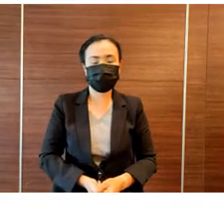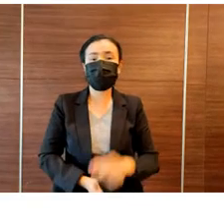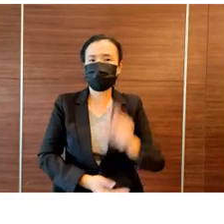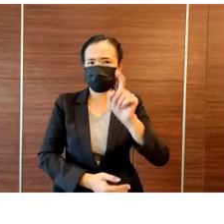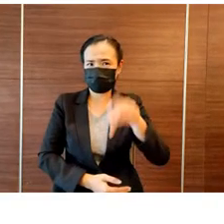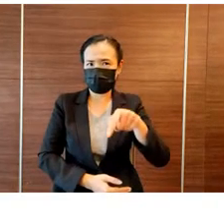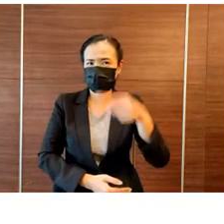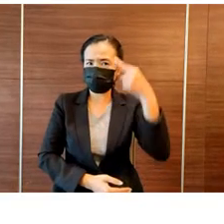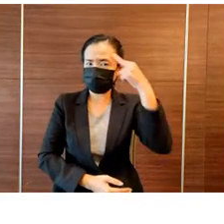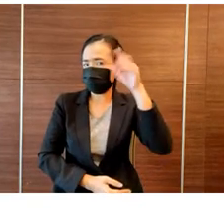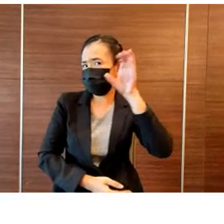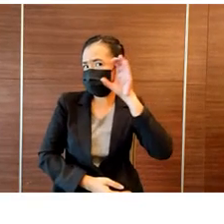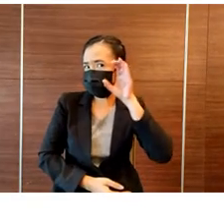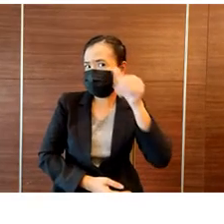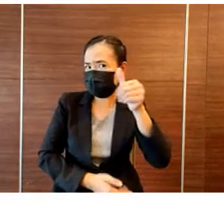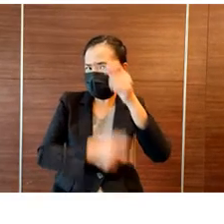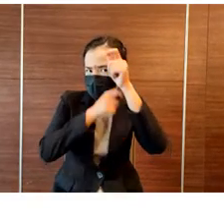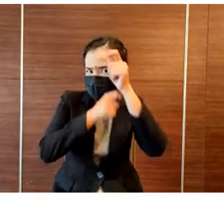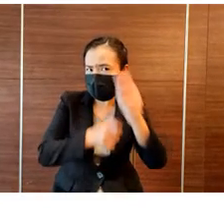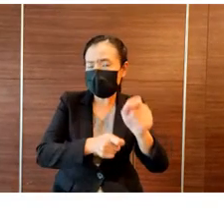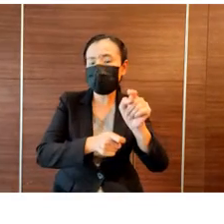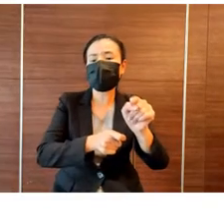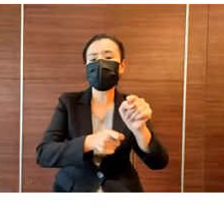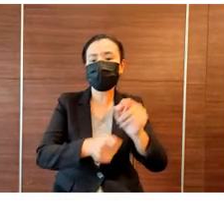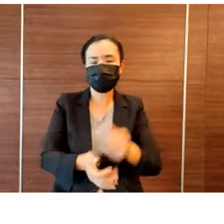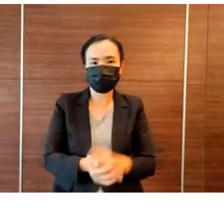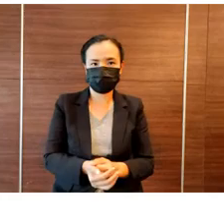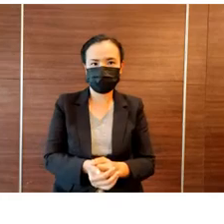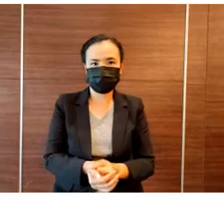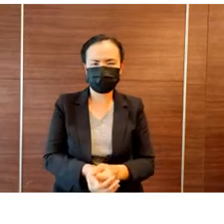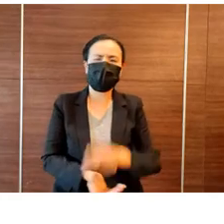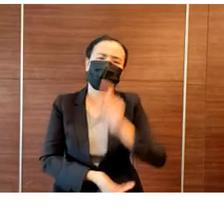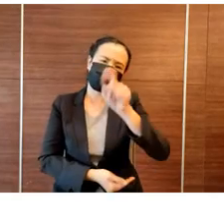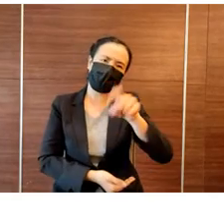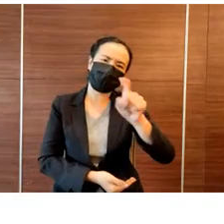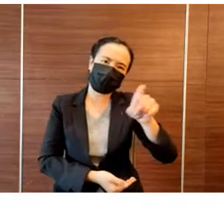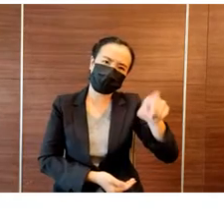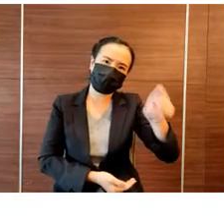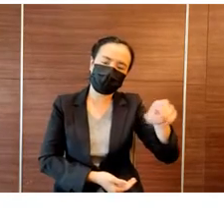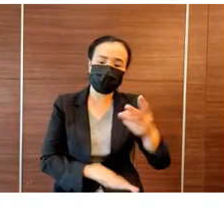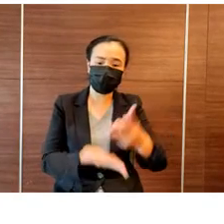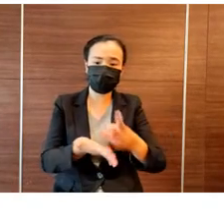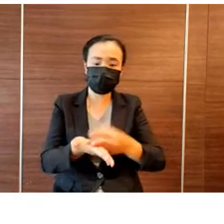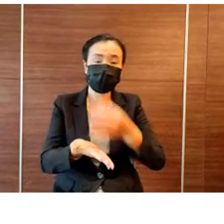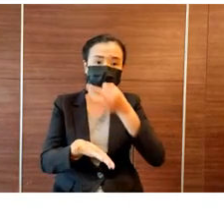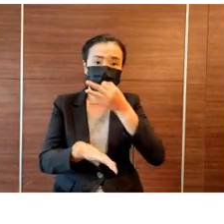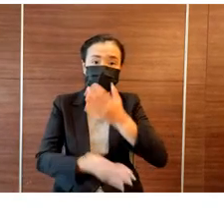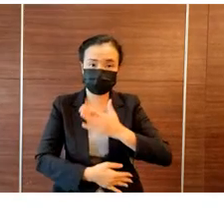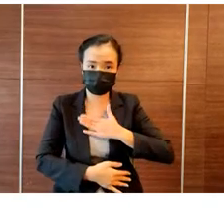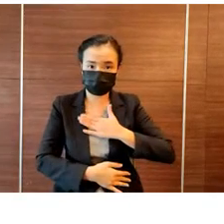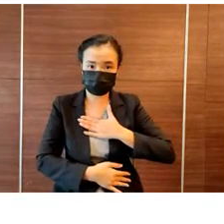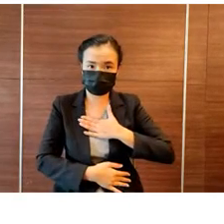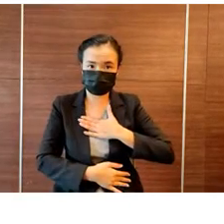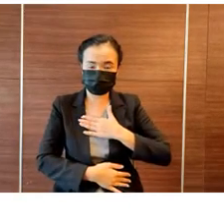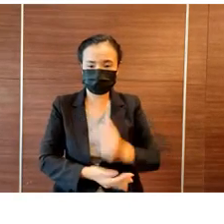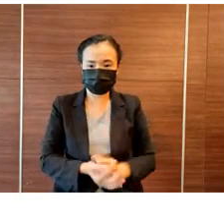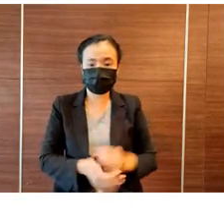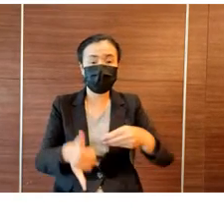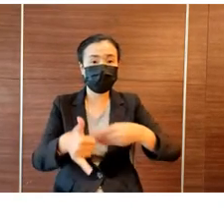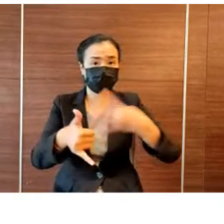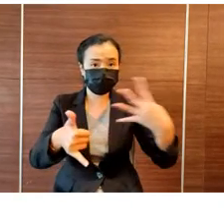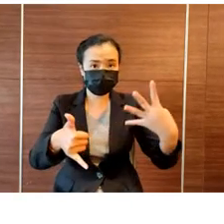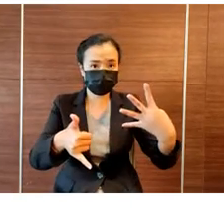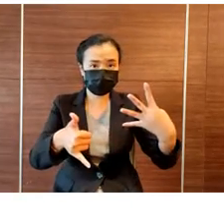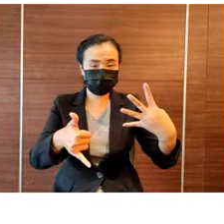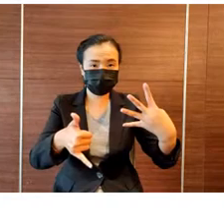ที่คนอื่นน่าเชื่อถือและเคารพนะคุณต้องแม้แต่วิชาชีพผมเองการที่จะเป็น LGBTQ เ